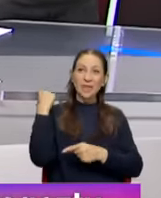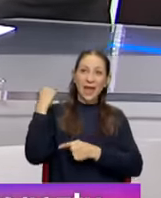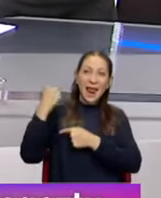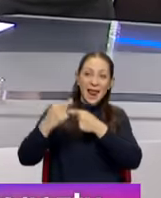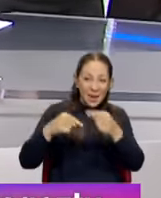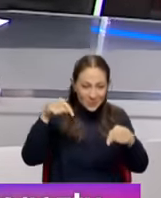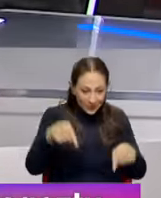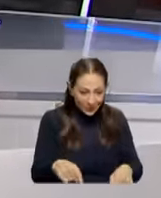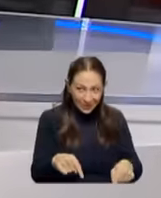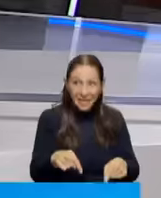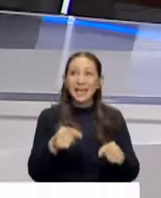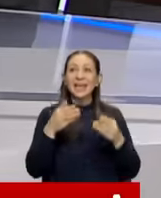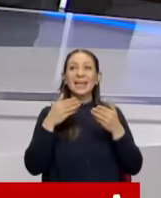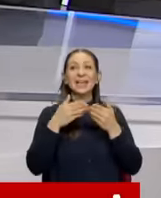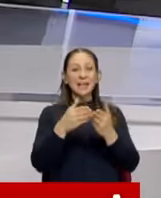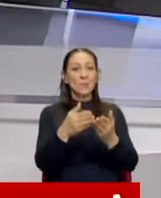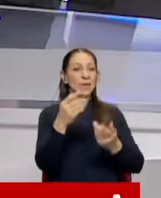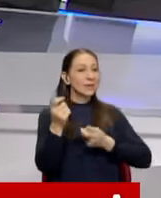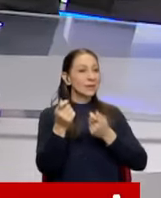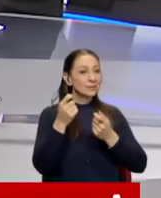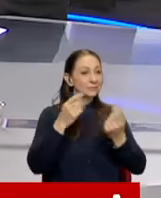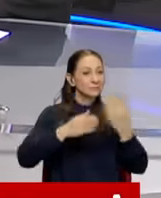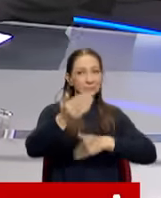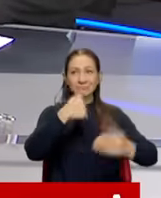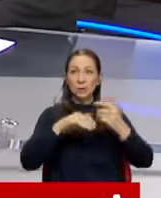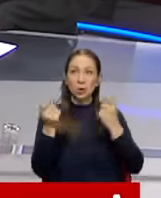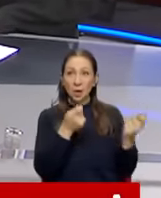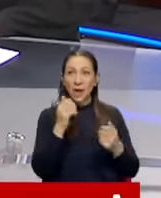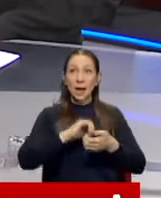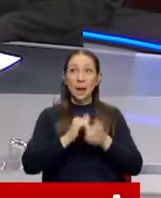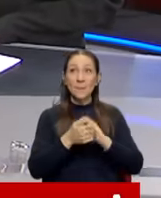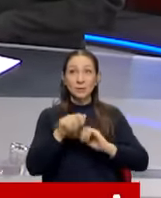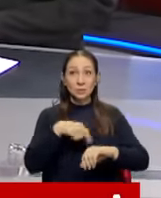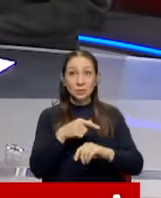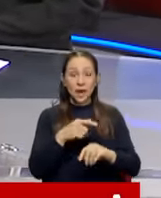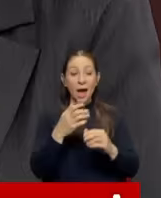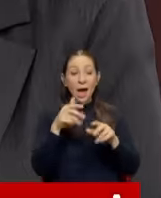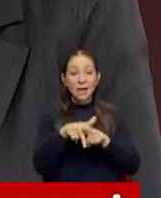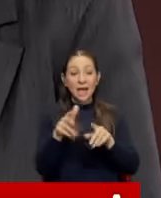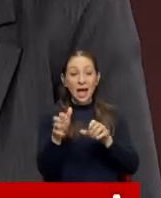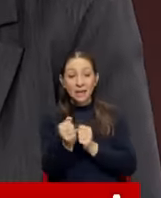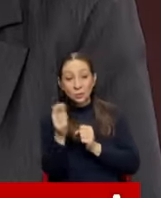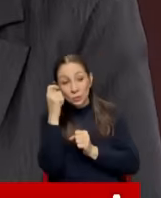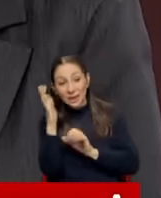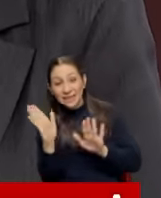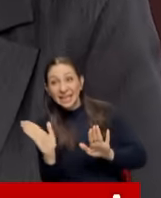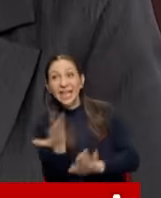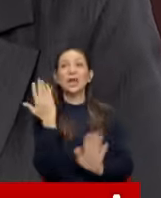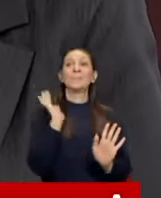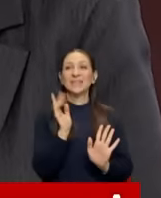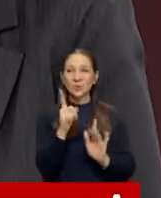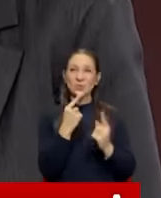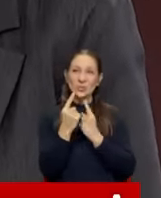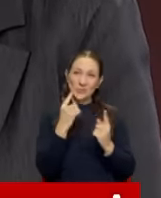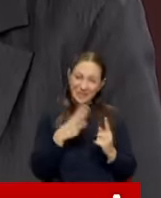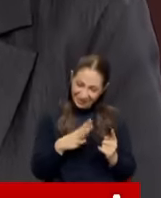günümüze işte şehir hatlarındaki göreviniz sonra kampanya süreci Atı alan Üsküdar'ı nasıl geçemedi onu